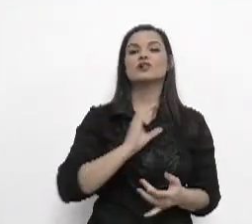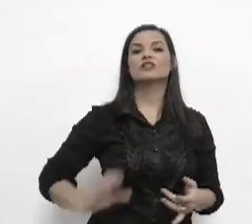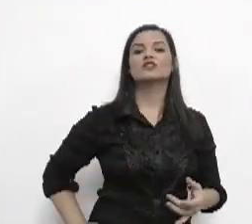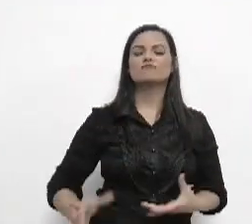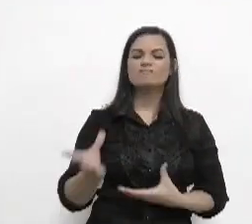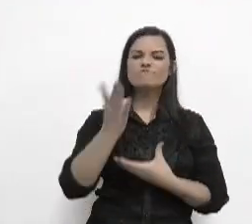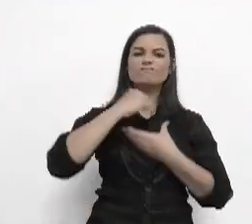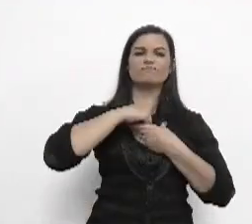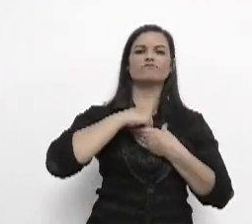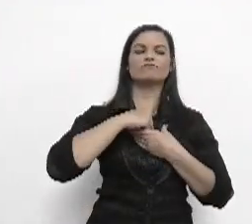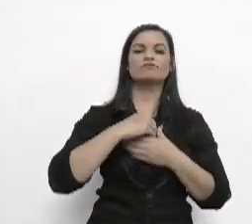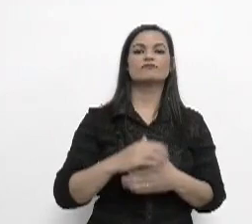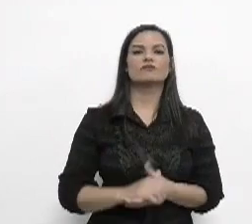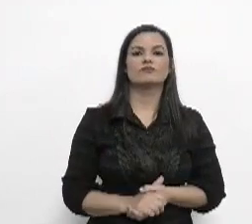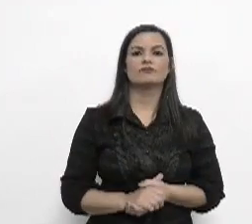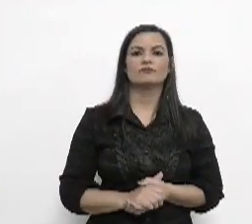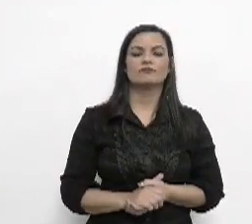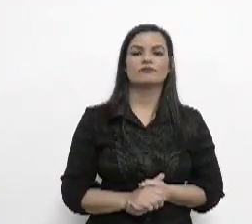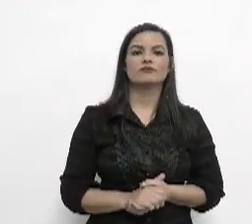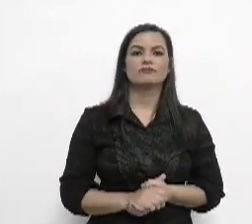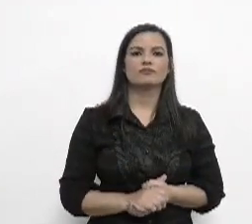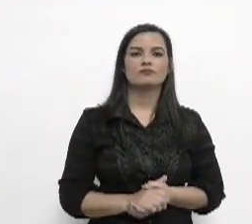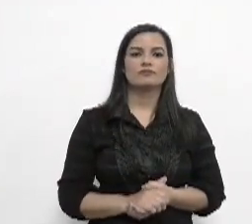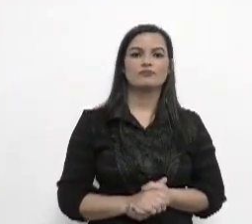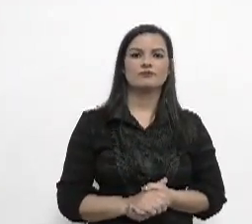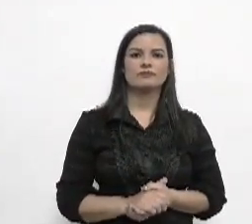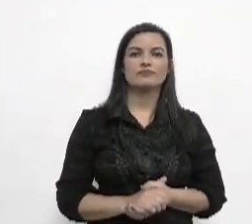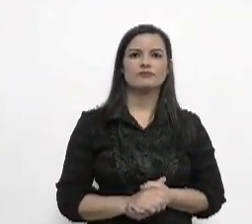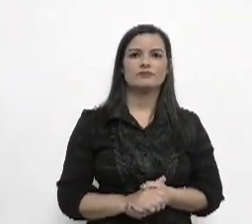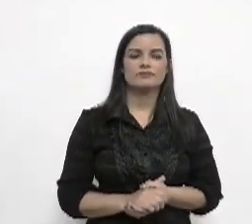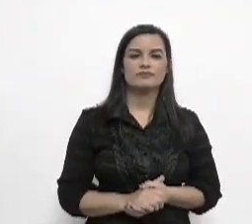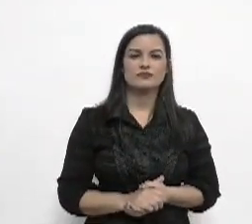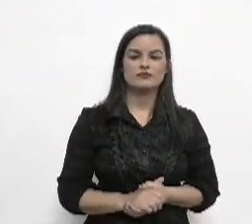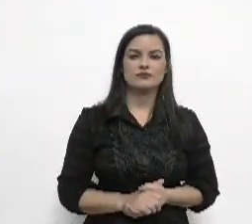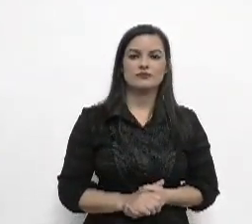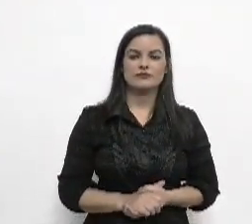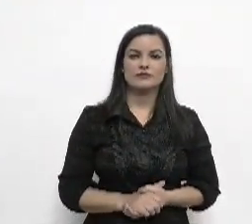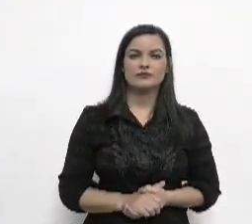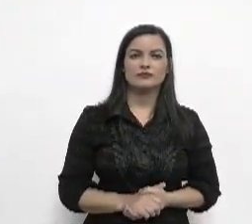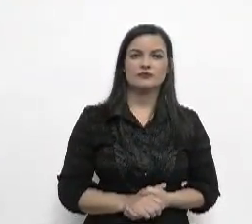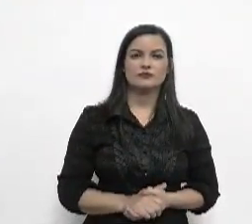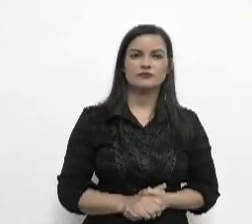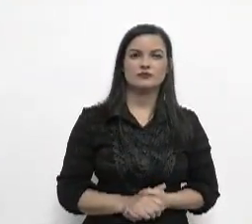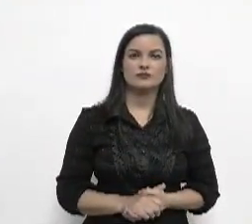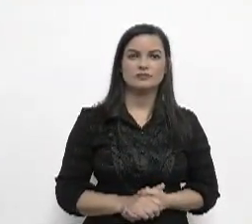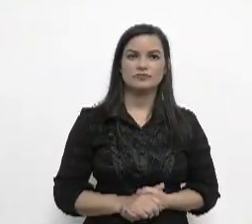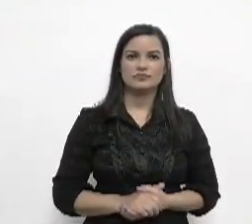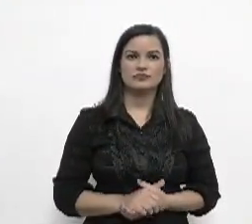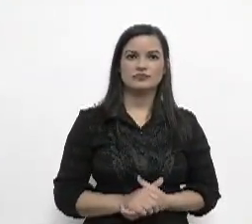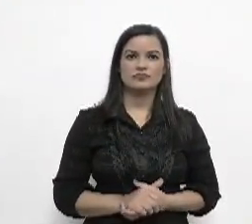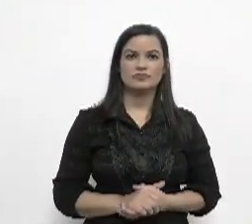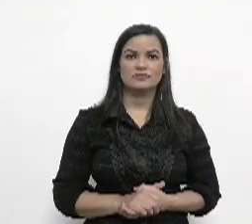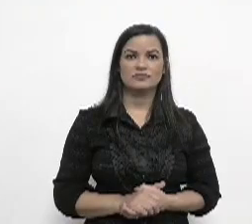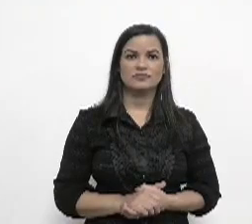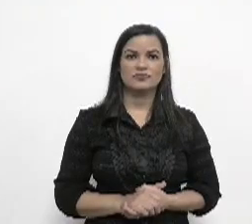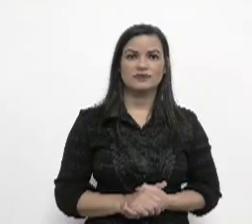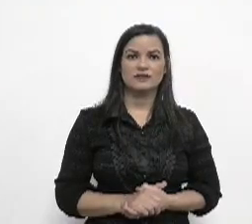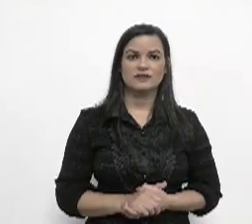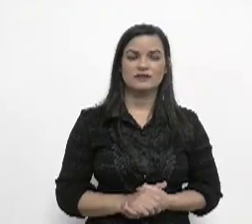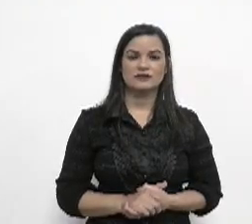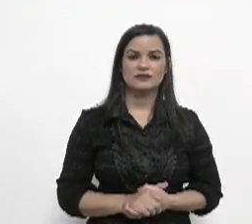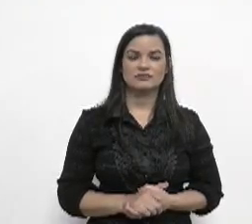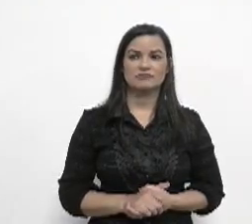한국에는 이런 큰 집회를 시작할 때 모두가 일어나서 두 손을 높이 들고 주여를 세 번 외치고 통성으로